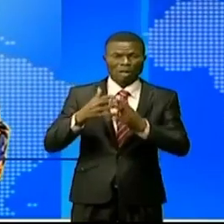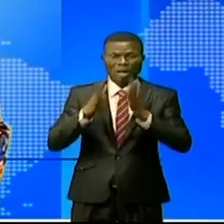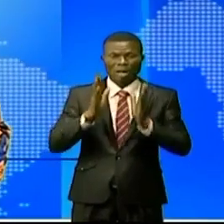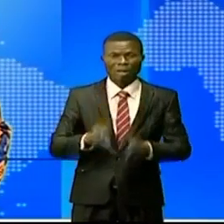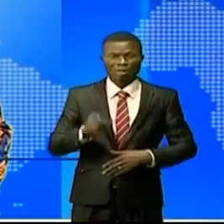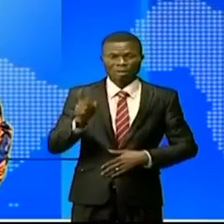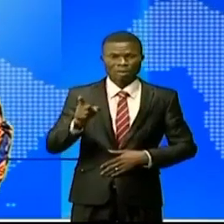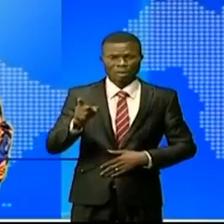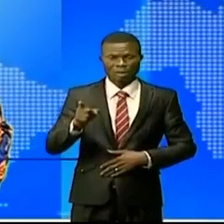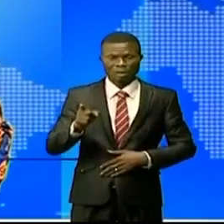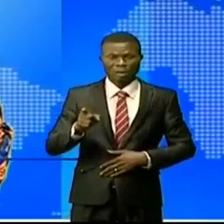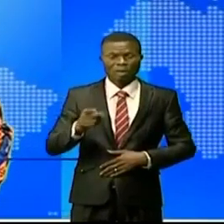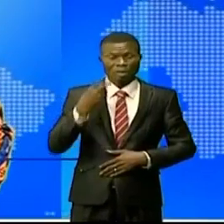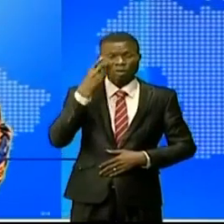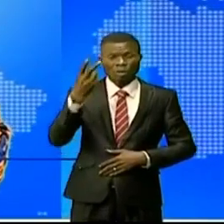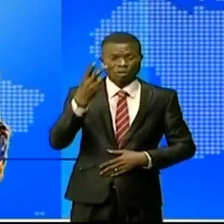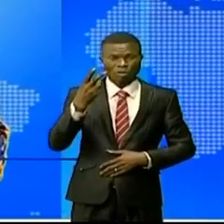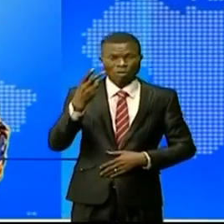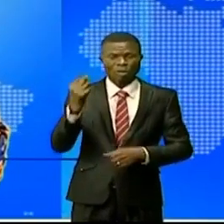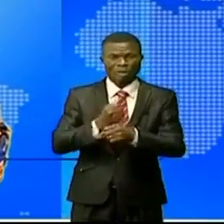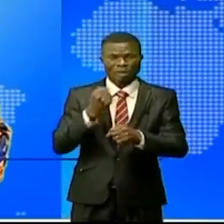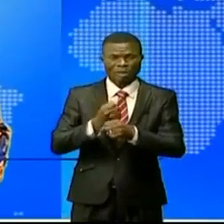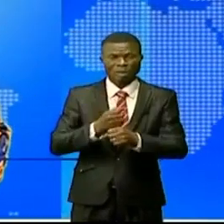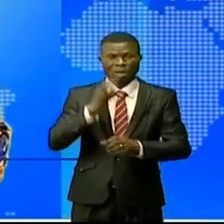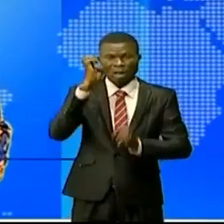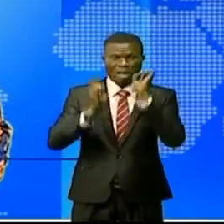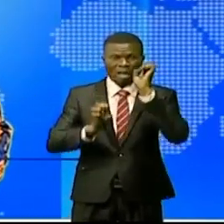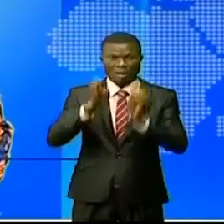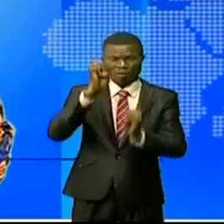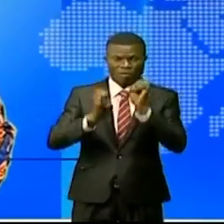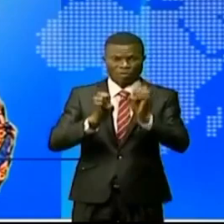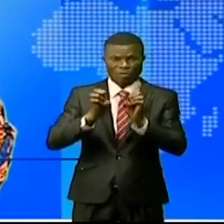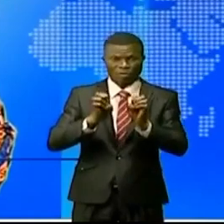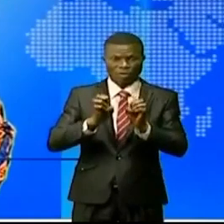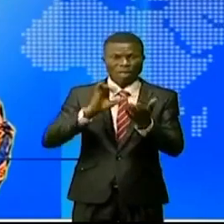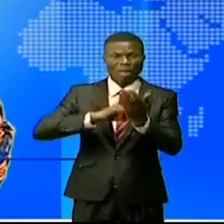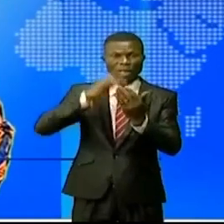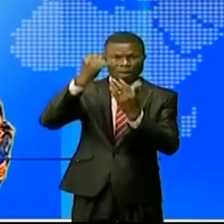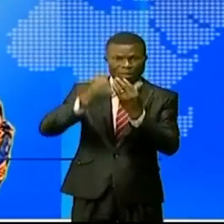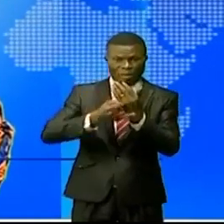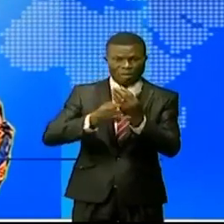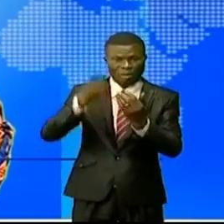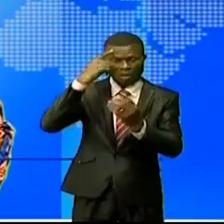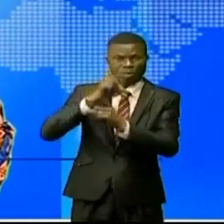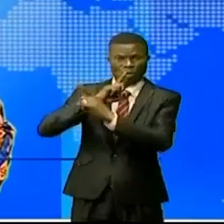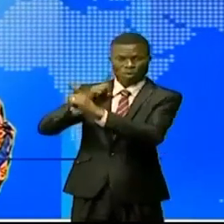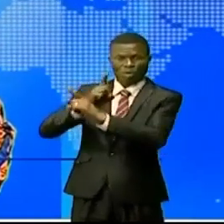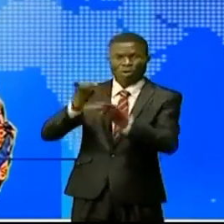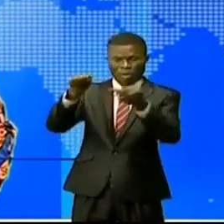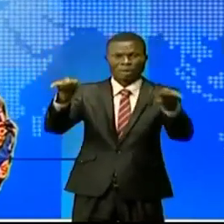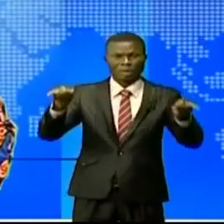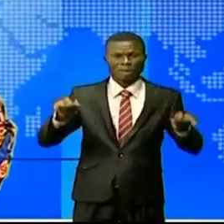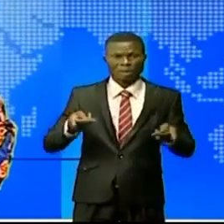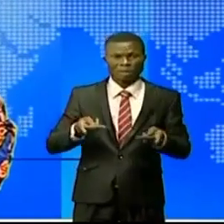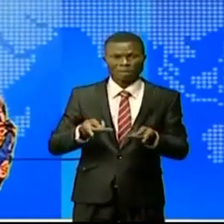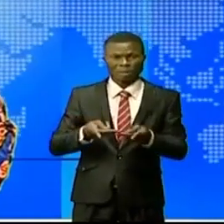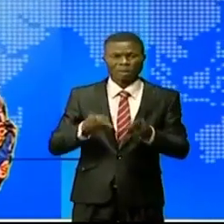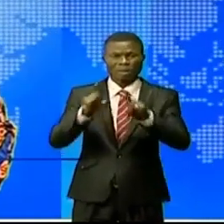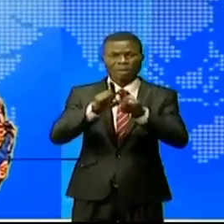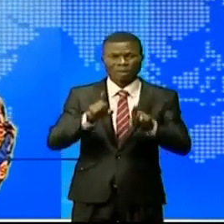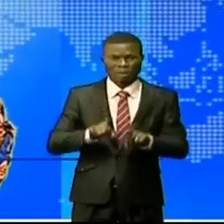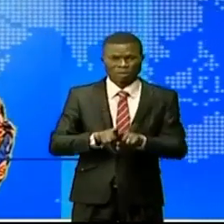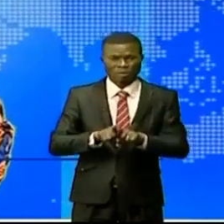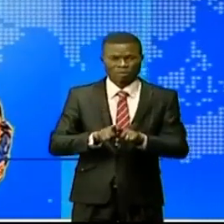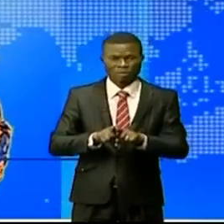Lakshanker s'y est rendu pour une mission conjointe d'évaluation de quelques projets pour la protection de l'environnement et